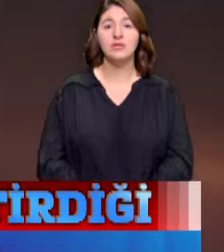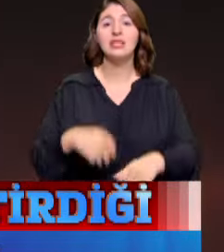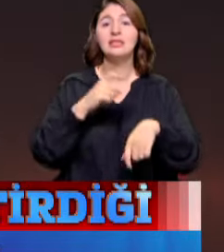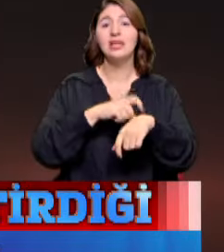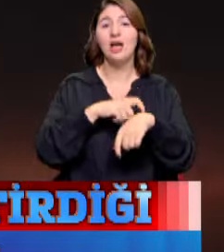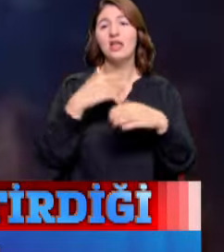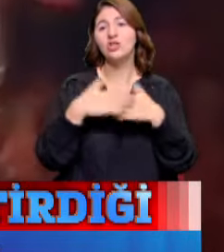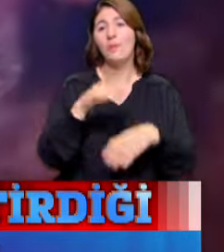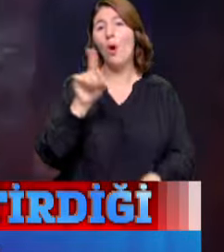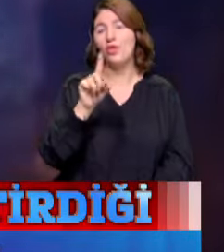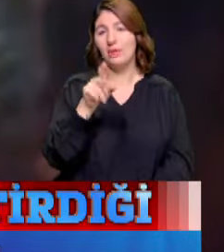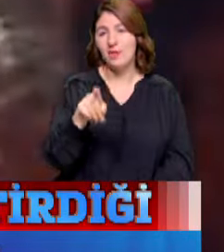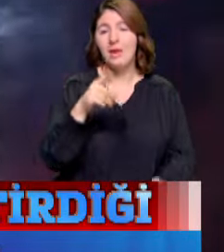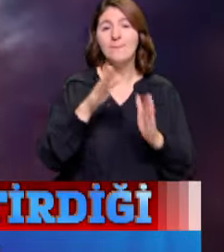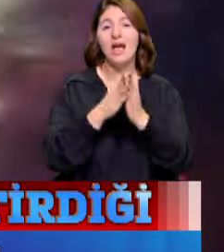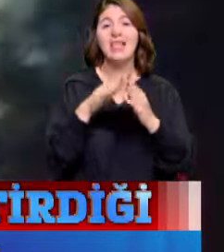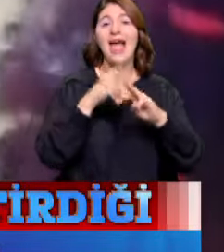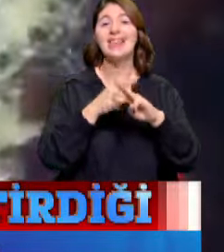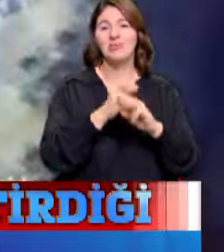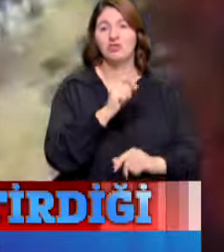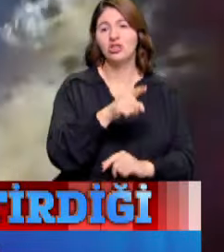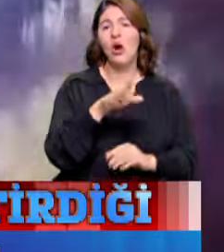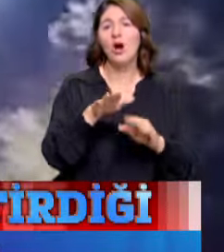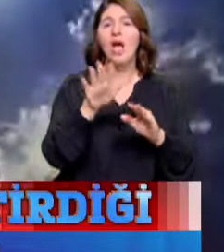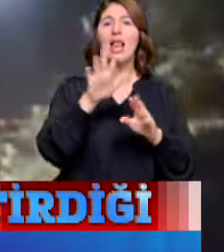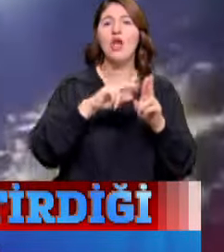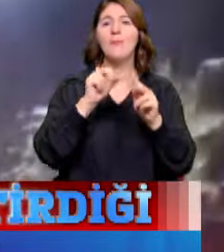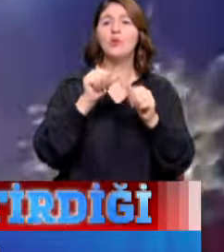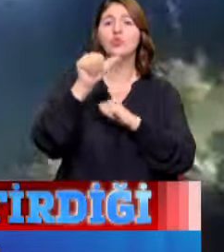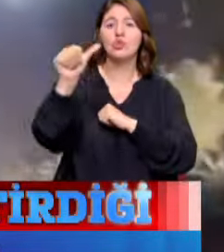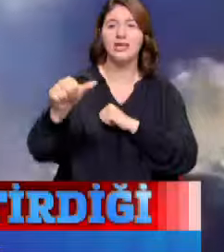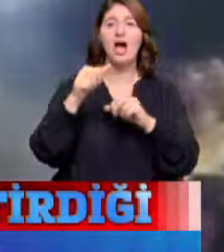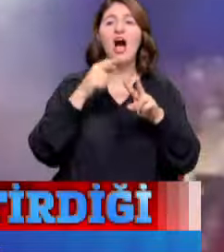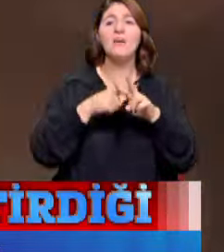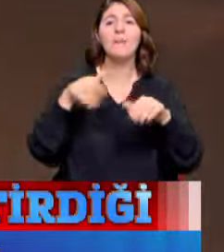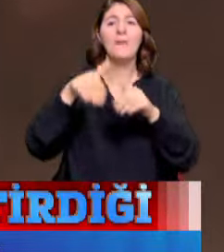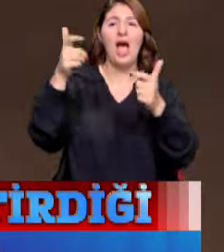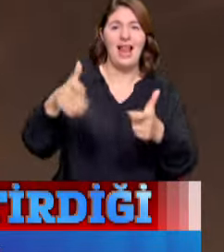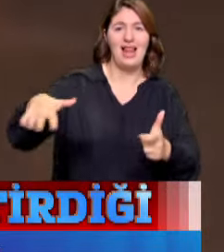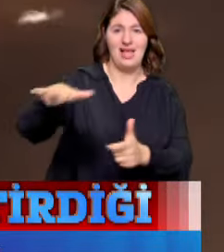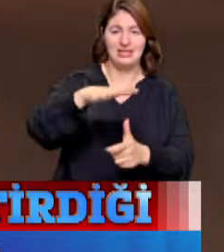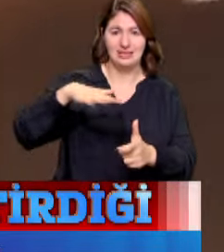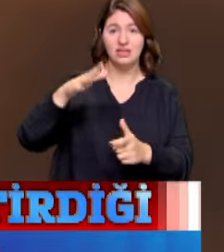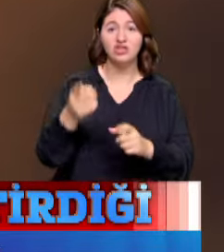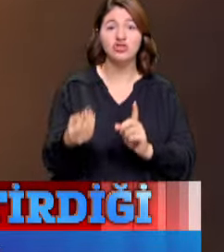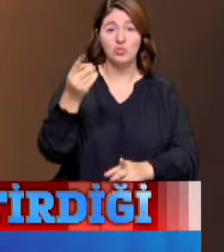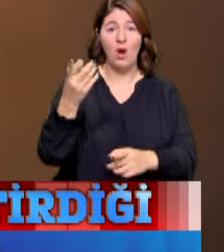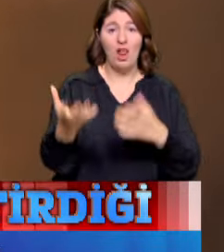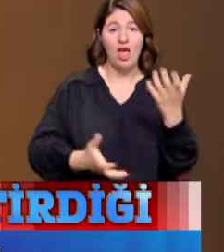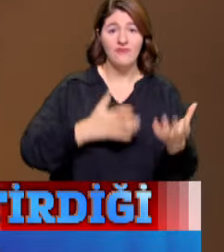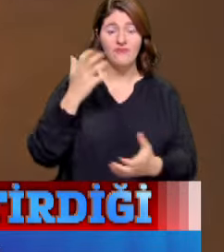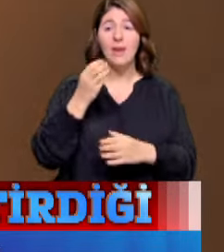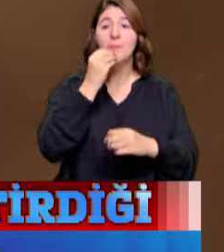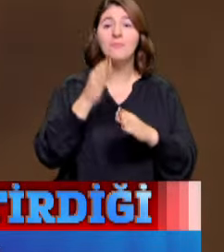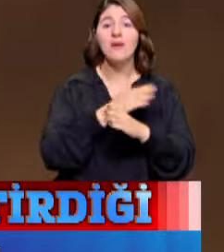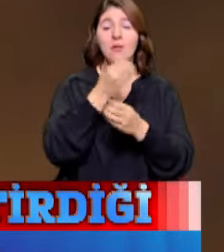Saat 22 sularında Mersin'in Erdemli ilçesine yaklaşık 50 kilometre uzaklıktaki Akpınar Mahallesi Göktepe mevkisinden yükseldi alevler.